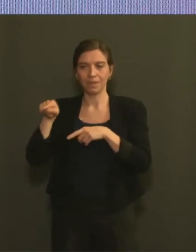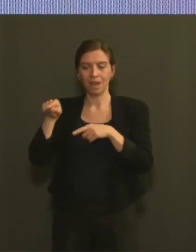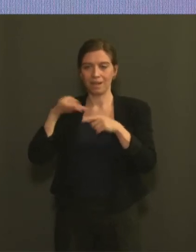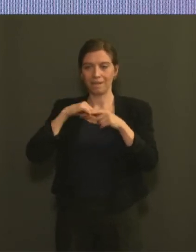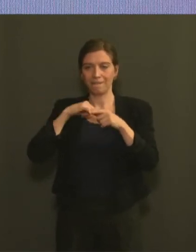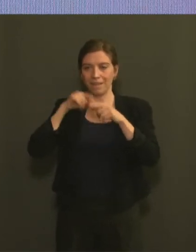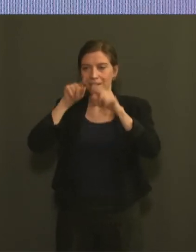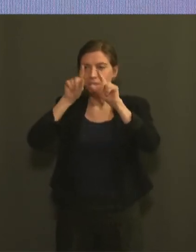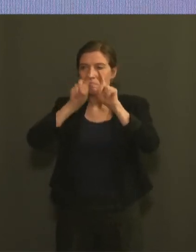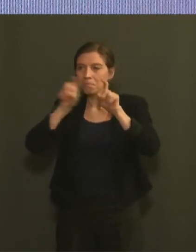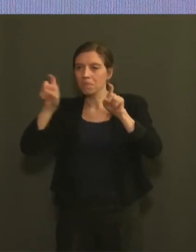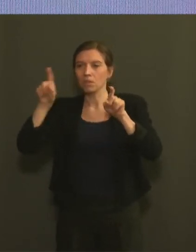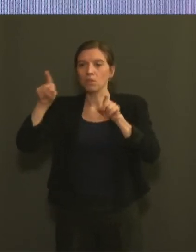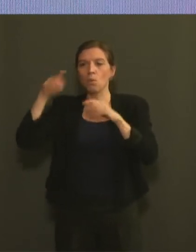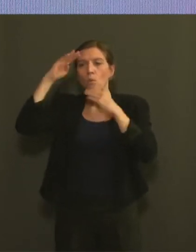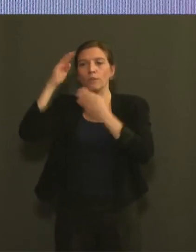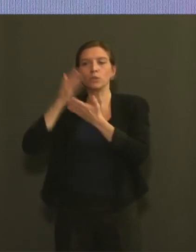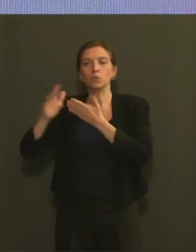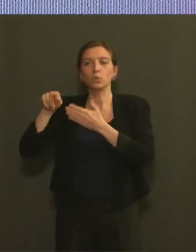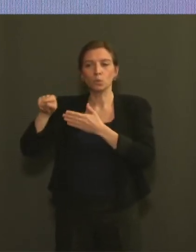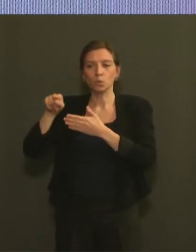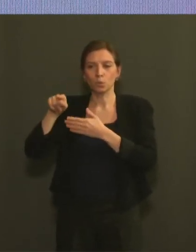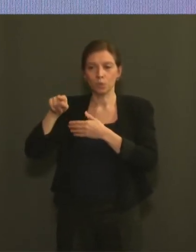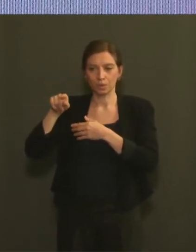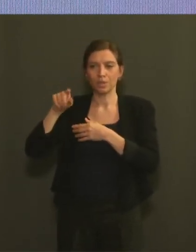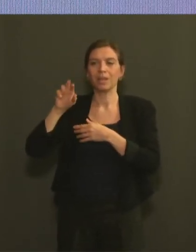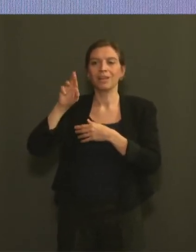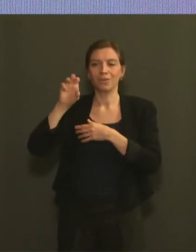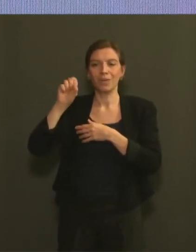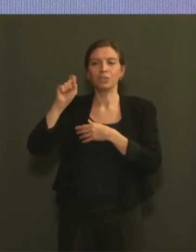mouvementée on m'a